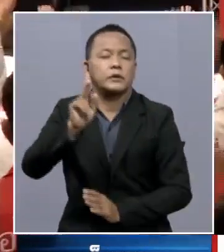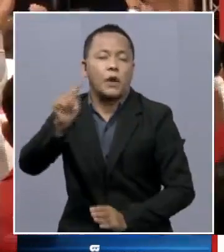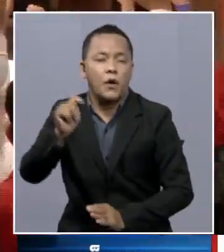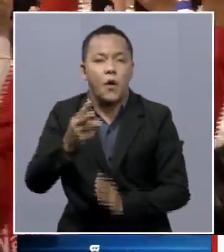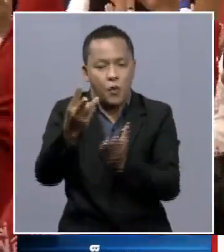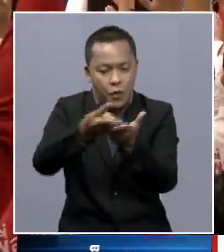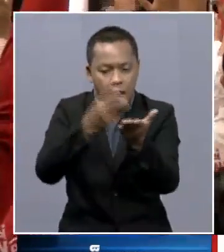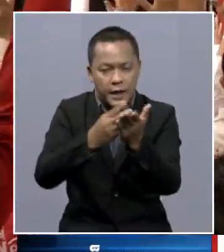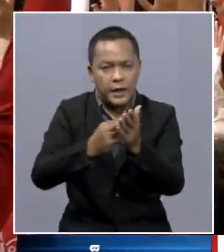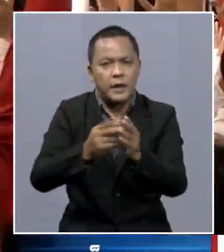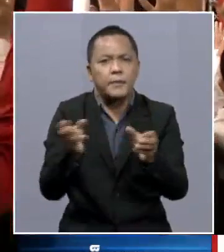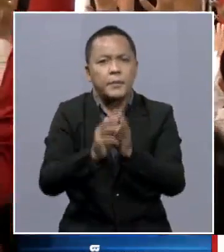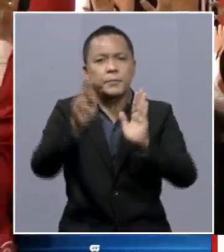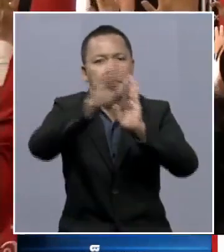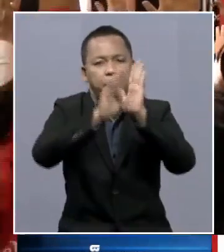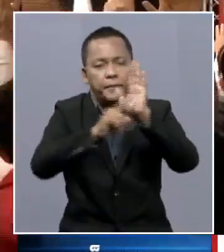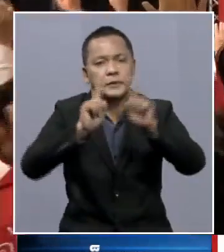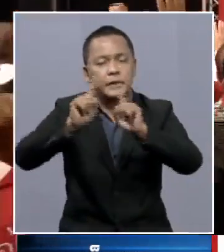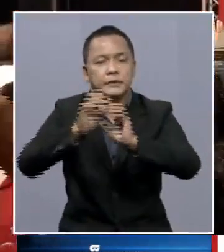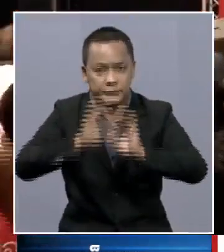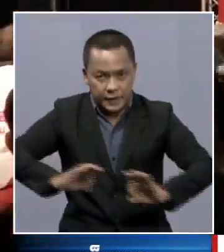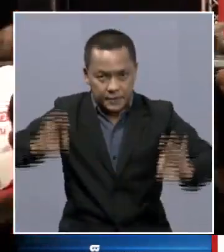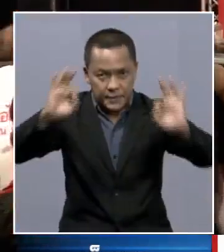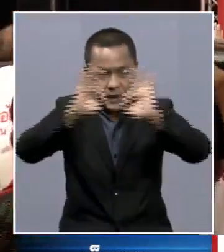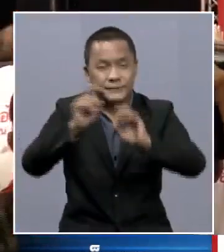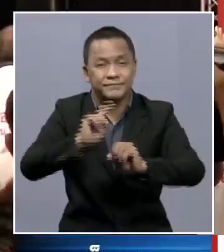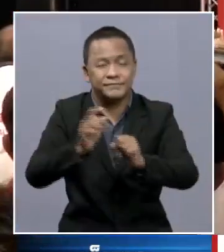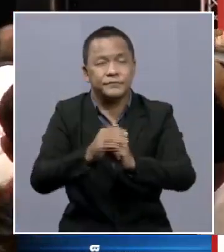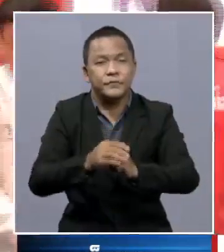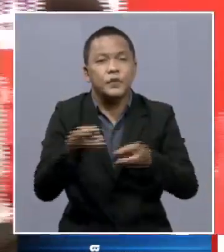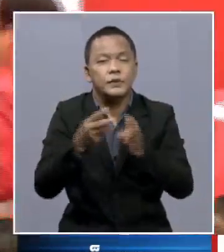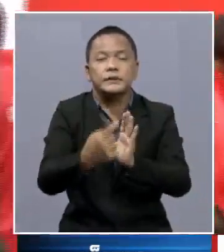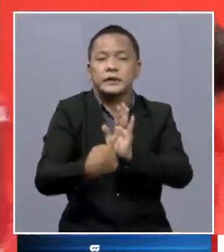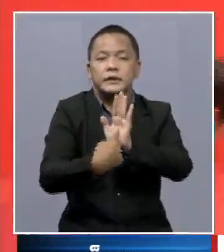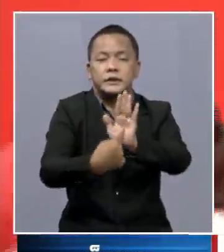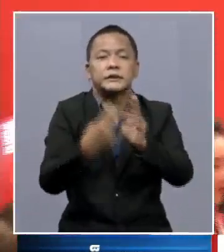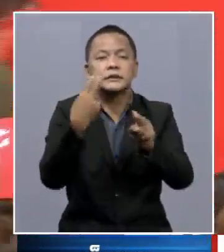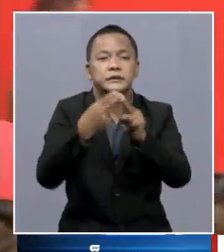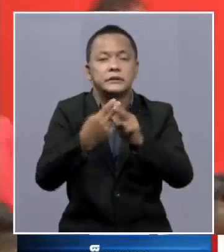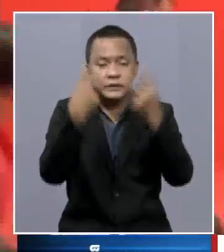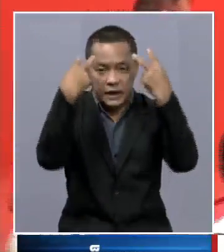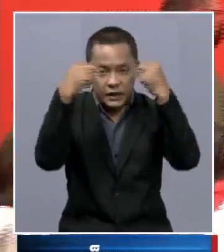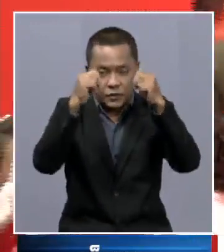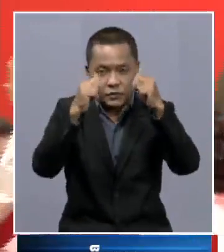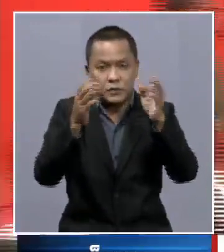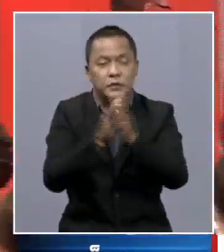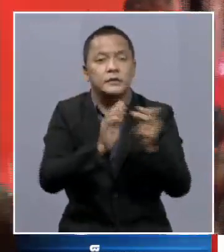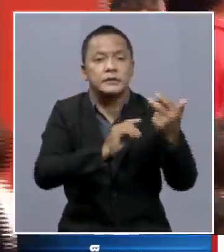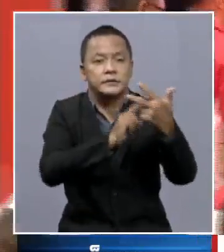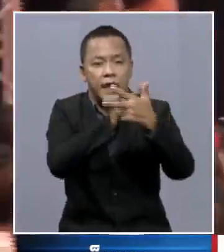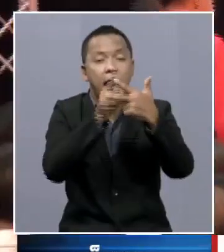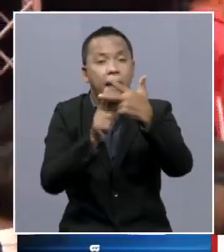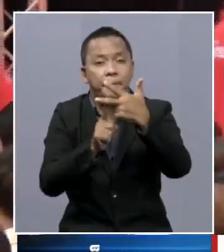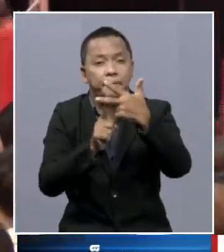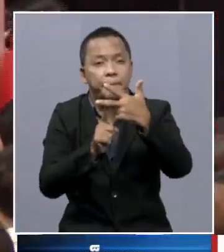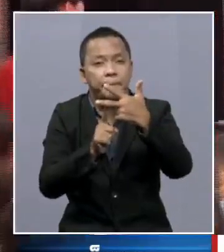ยวาระใการรองรับนโยบายต่าง และที่สำคัไฮไลท์ครับการเสนอชื่อแนดิเดตนายกทั้ง 3 ที่น